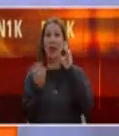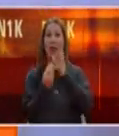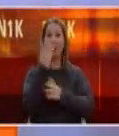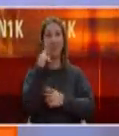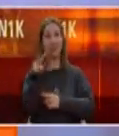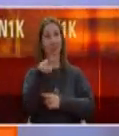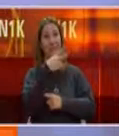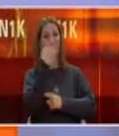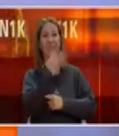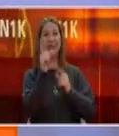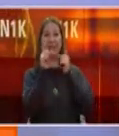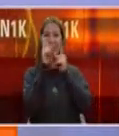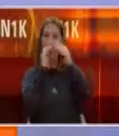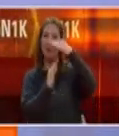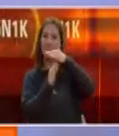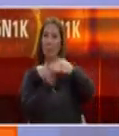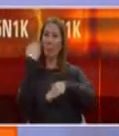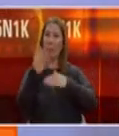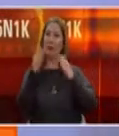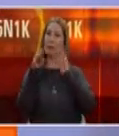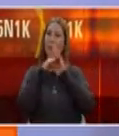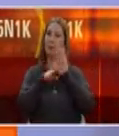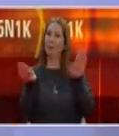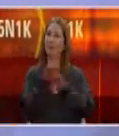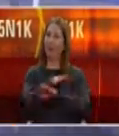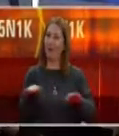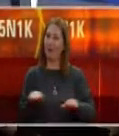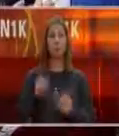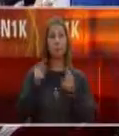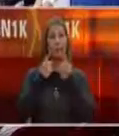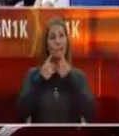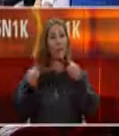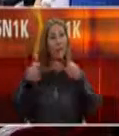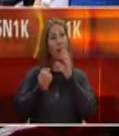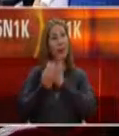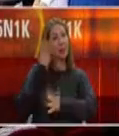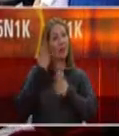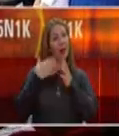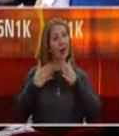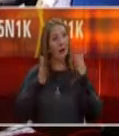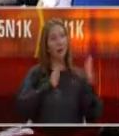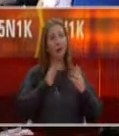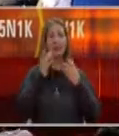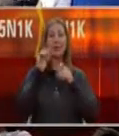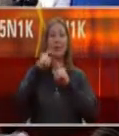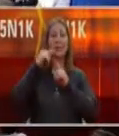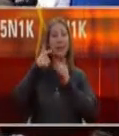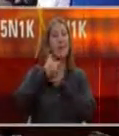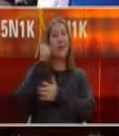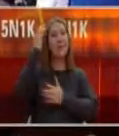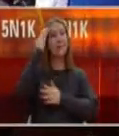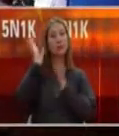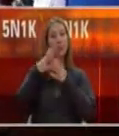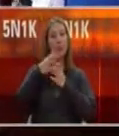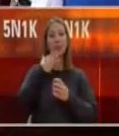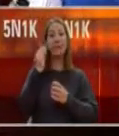karşınızda. Kısa bir ara vereceğiz, ardından programımızı bugün de bitireceğiz. Ayırdık ve bir Fark Yaratan'la Tarlabaşı Toplum Merkezi